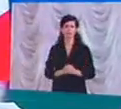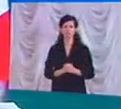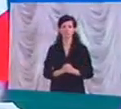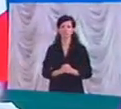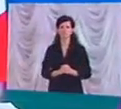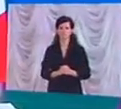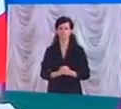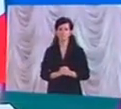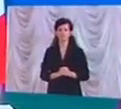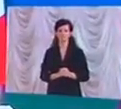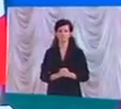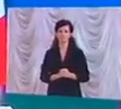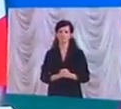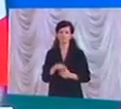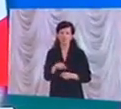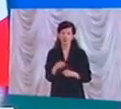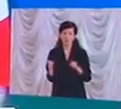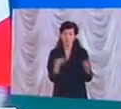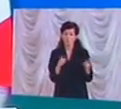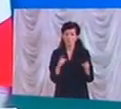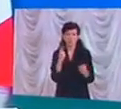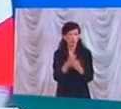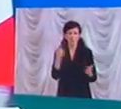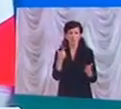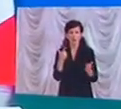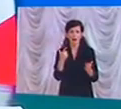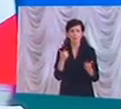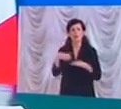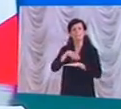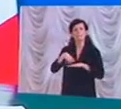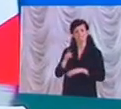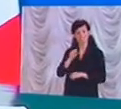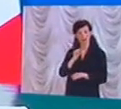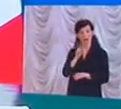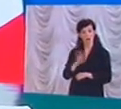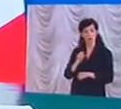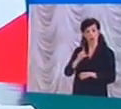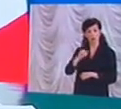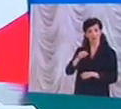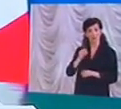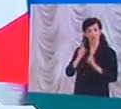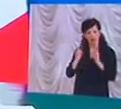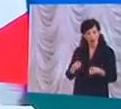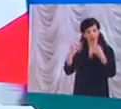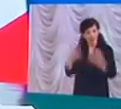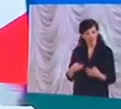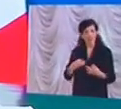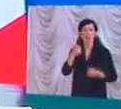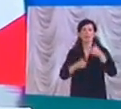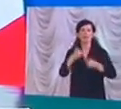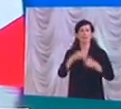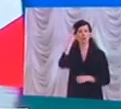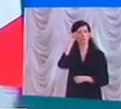Adesso, tra le cose più immediate che dovranno essere decise dalla ministra Azzolina è gli esami di